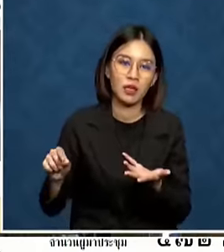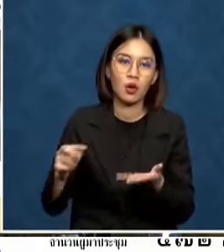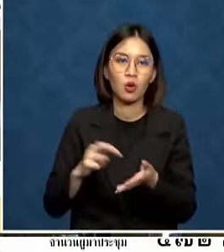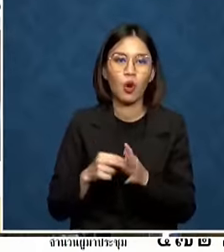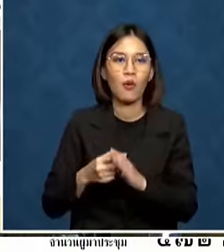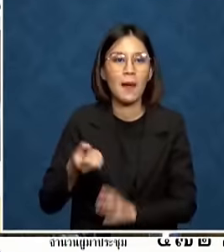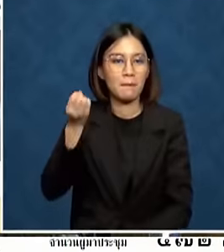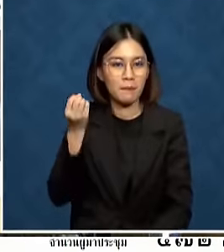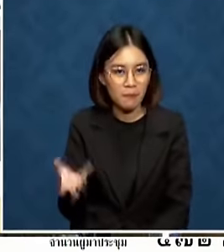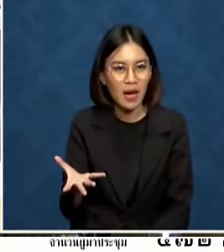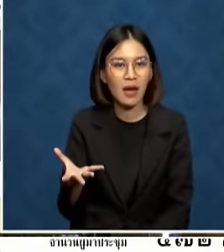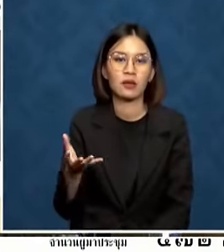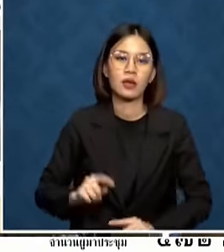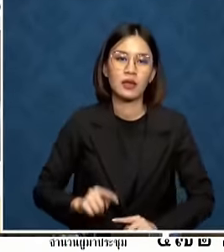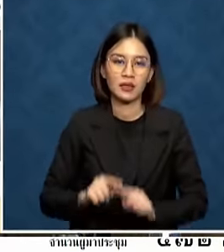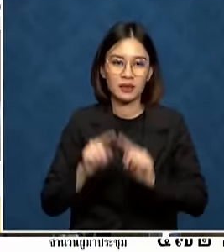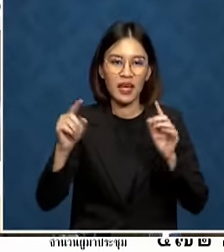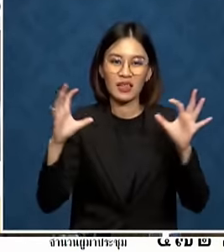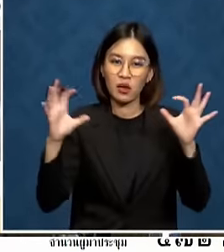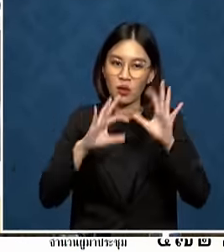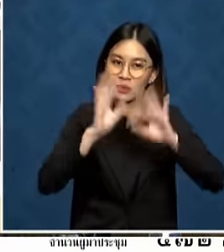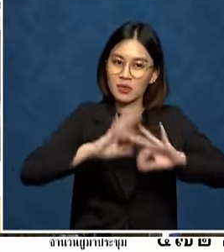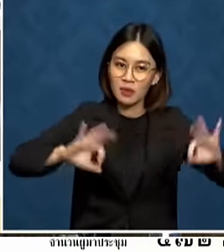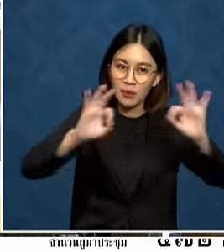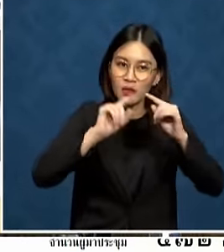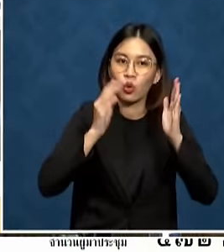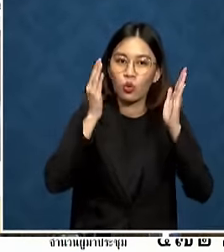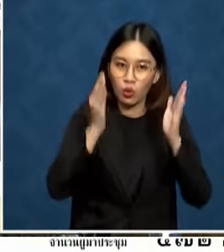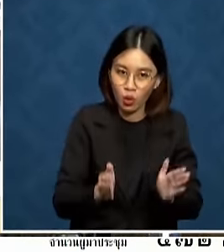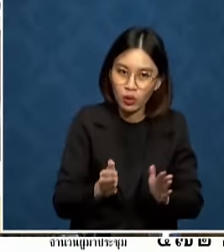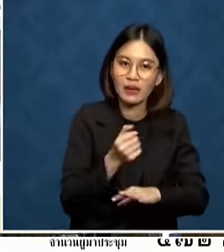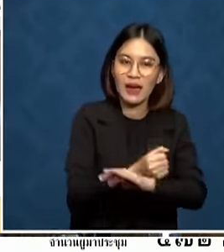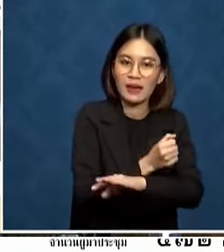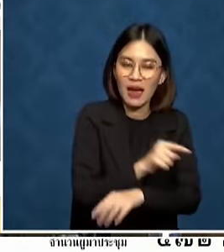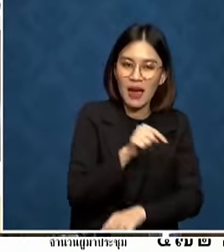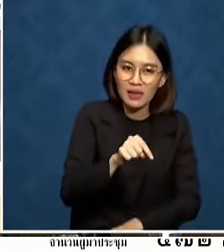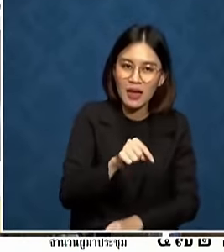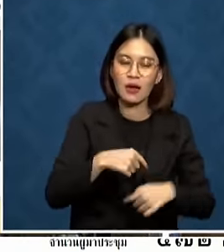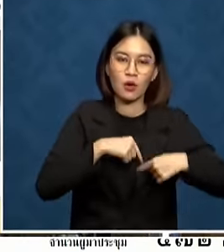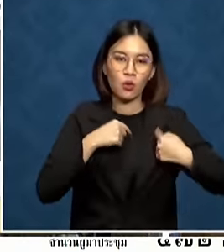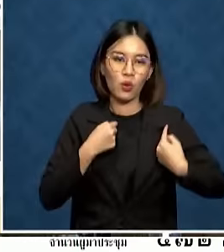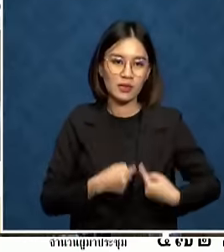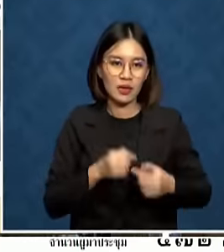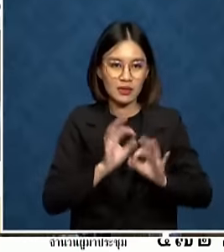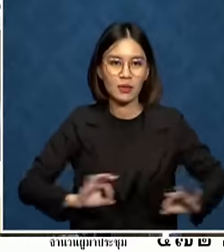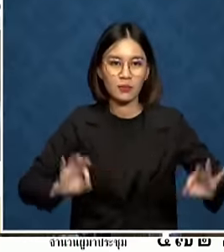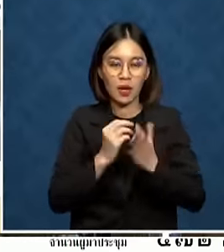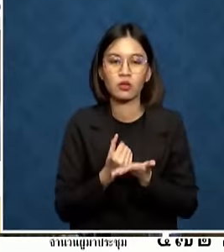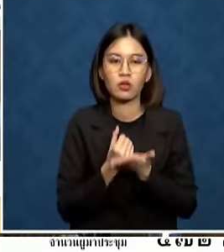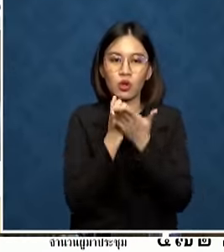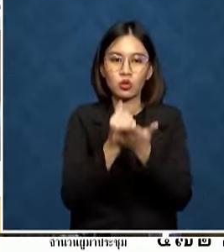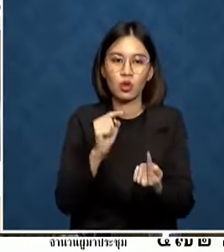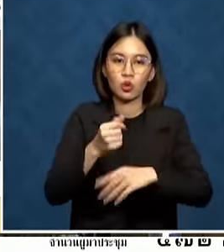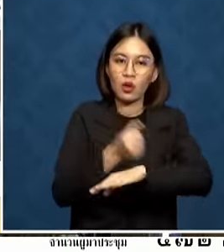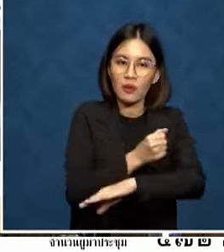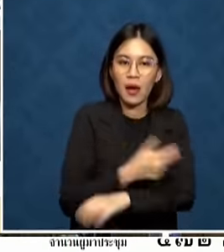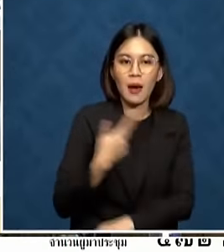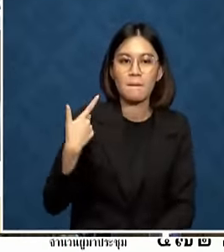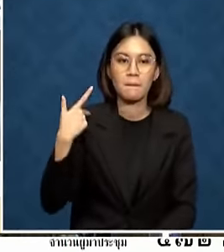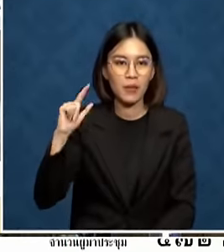มหาศาลแต่กับเรื่องสำคัญคือเรื่องคนซึ่งเป็นหัวใจหลักที่จะทำให้พี่น้องแรงงานได้